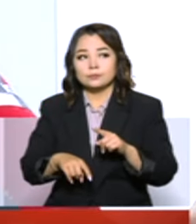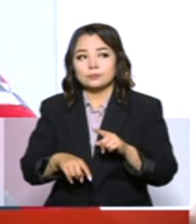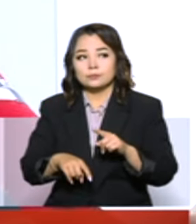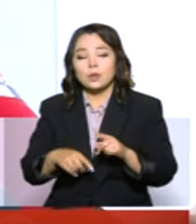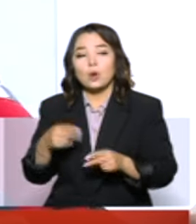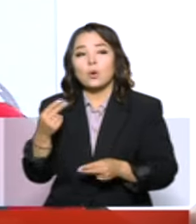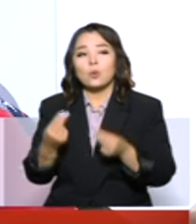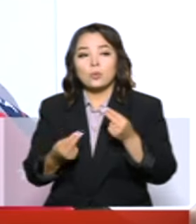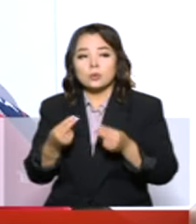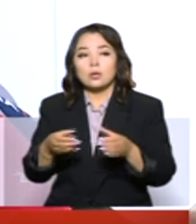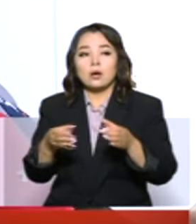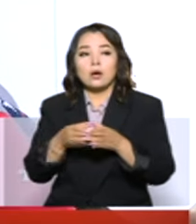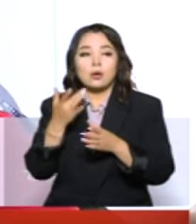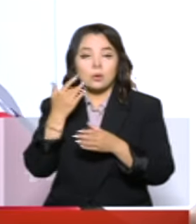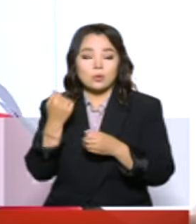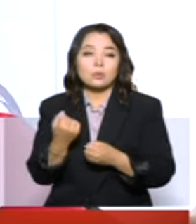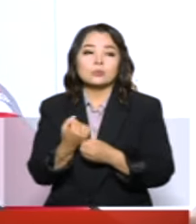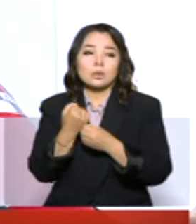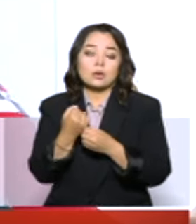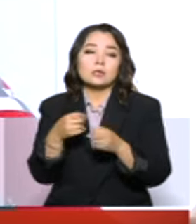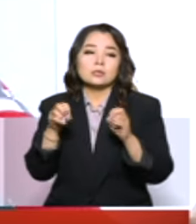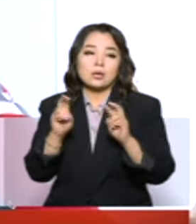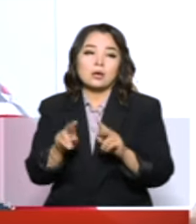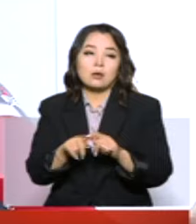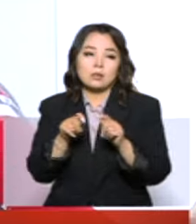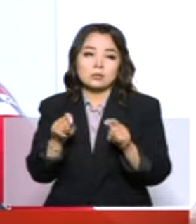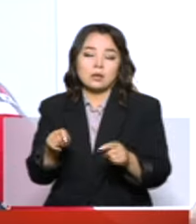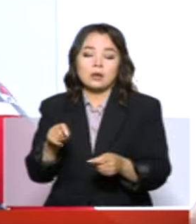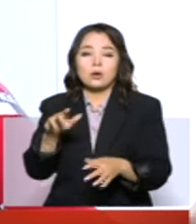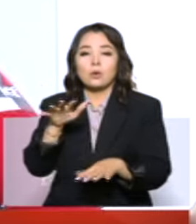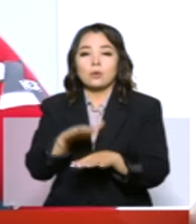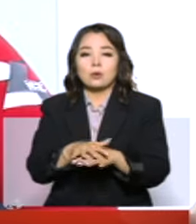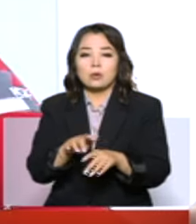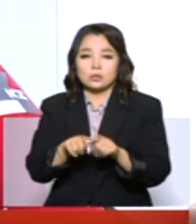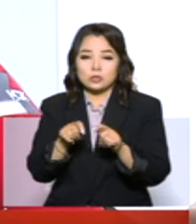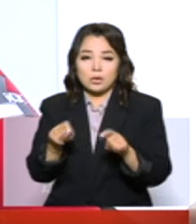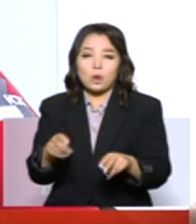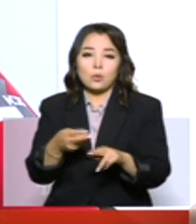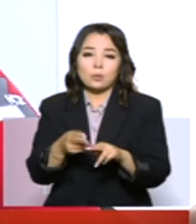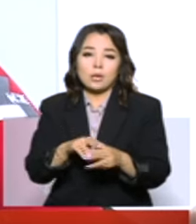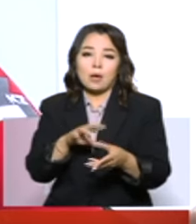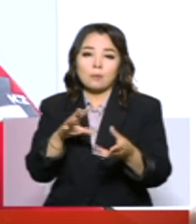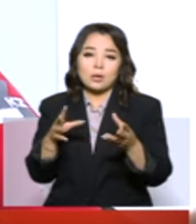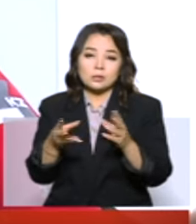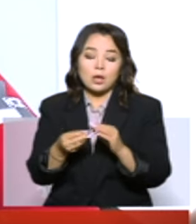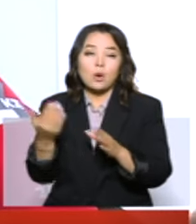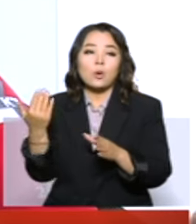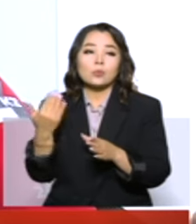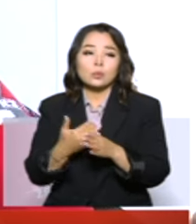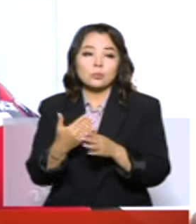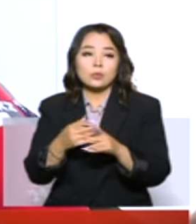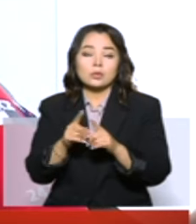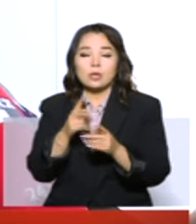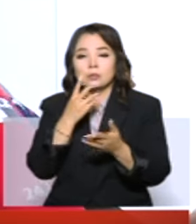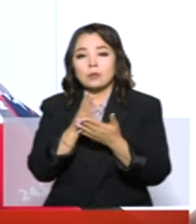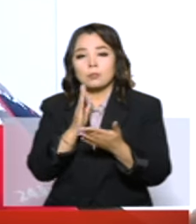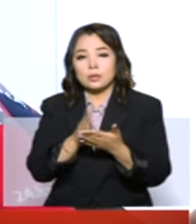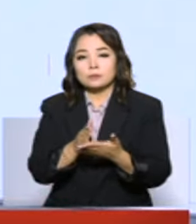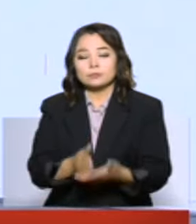отандық ойындарымызды қолдау үшін қор аштық. Және сол қор арқылы барлық көмегімізді білдіреміз.